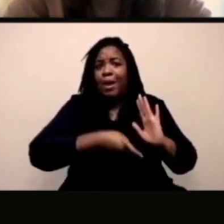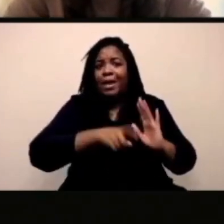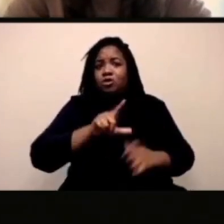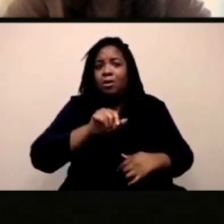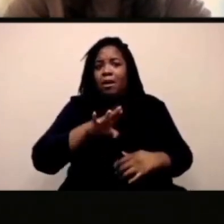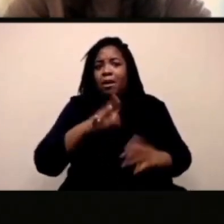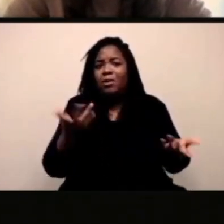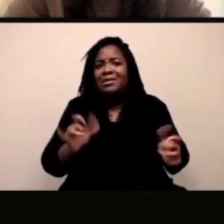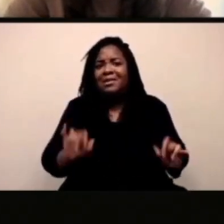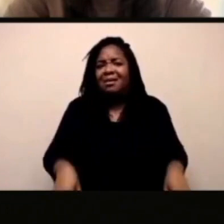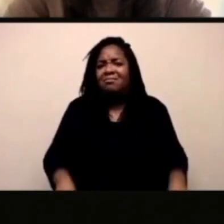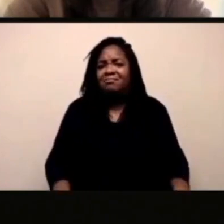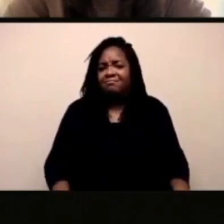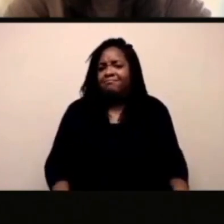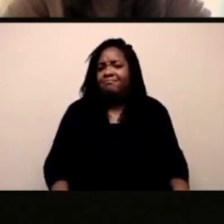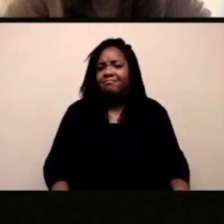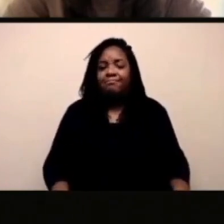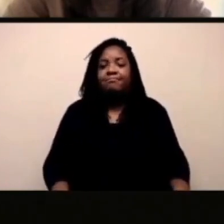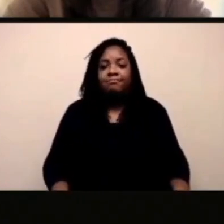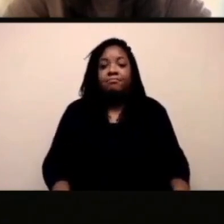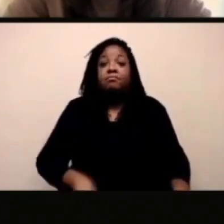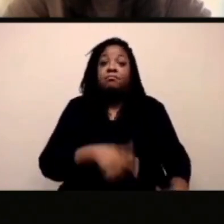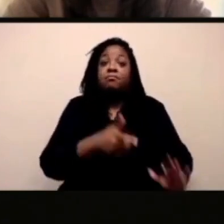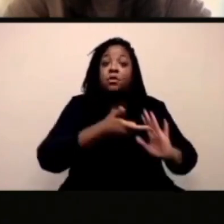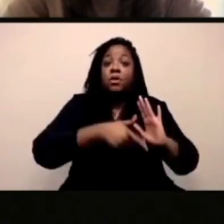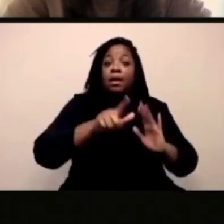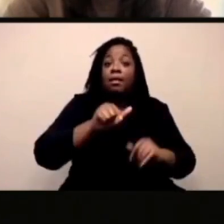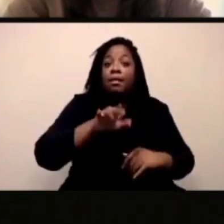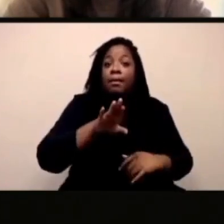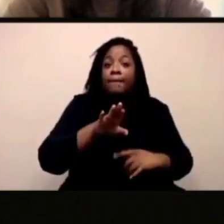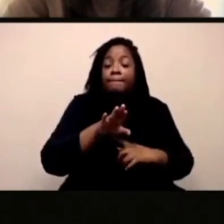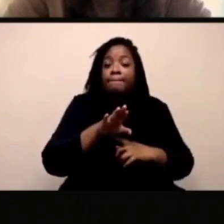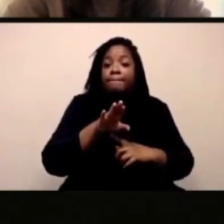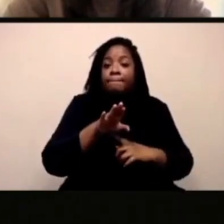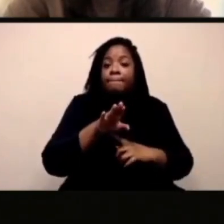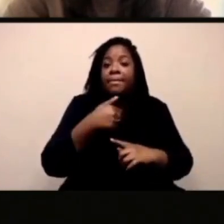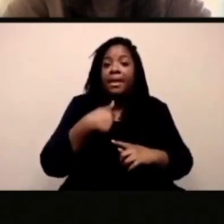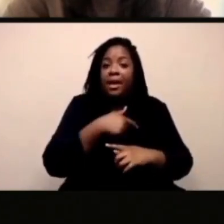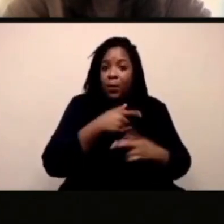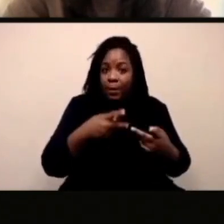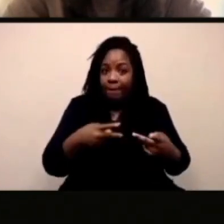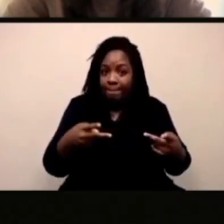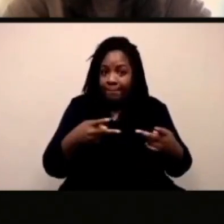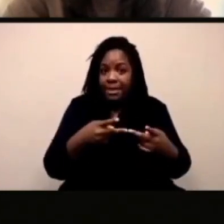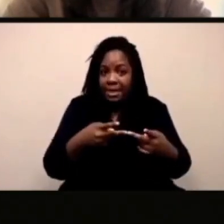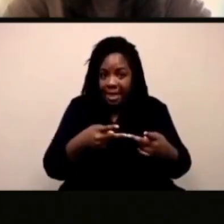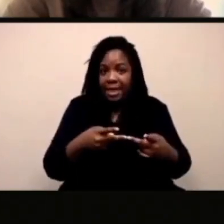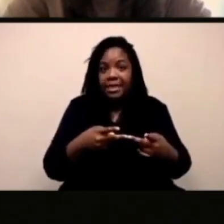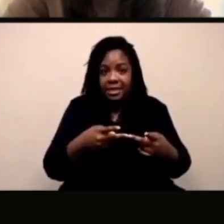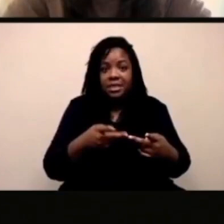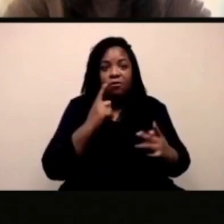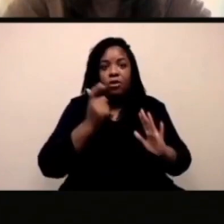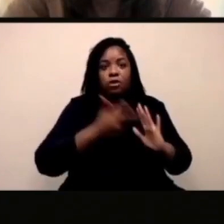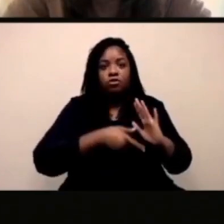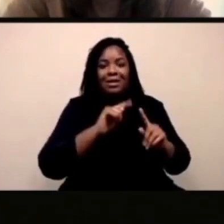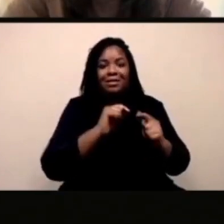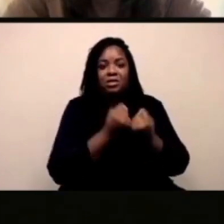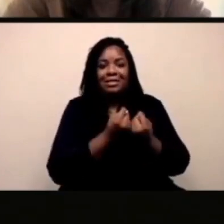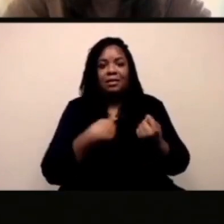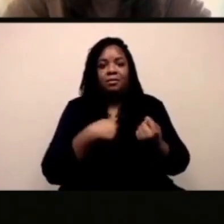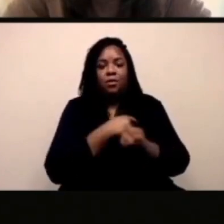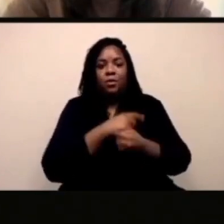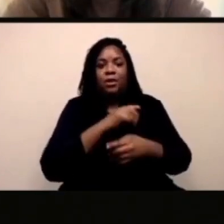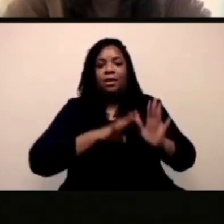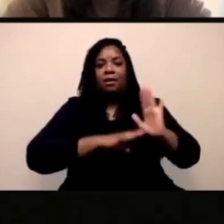遊びであと使おうヒントとしてやりたいと思います皆さんがどんな生き物になりたいかということをこちらのチャットの方に後書いて